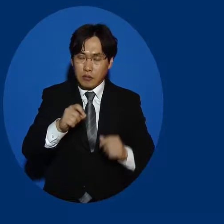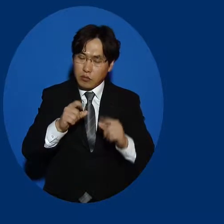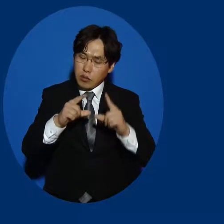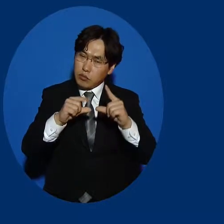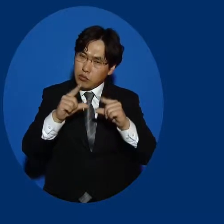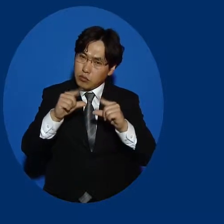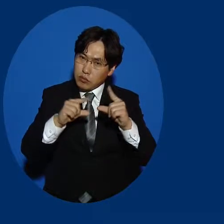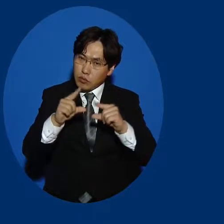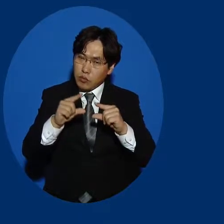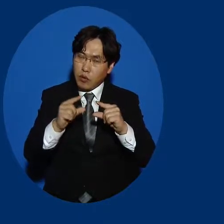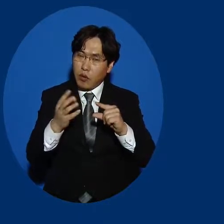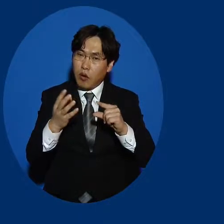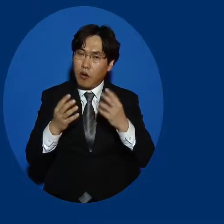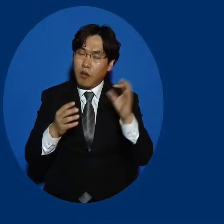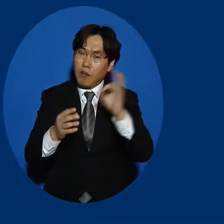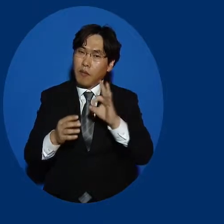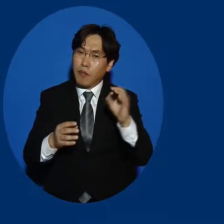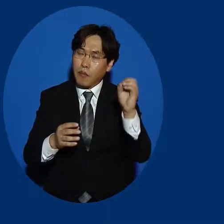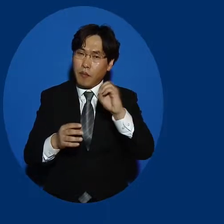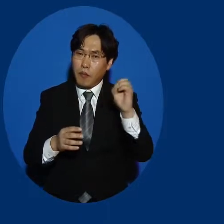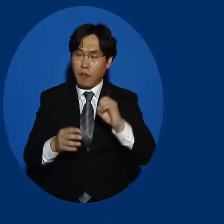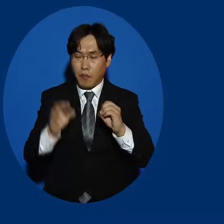비율이 얼마나 있을까요?